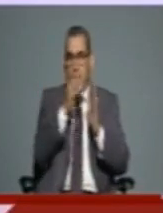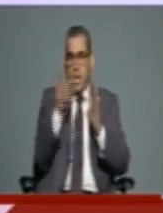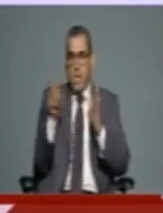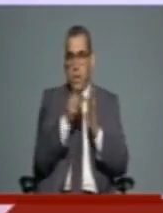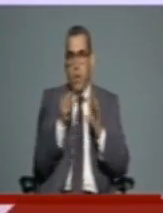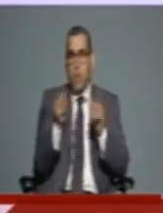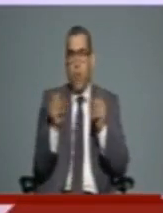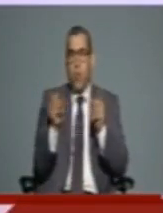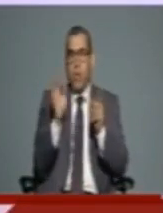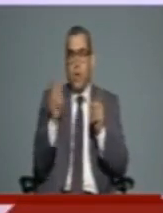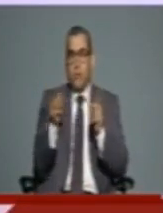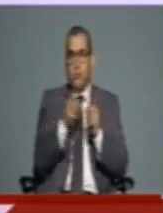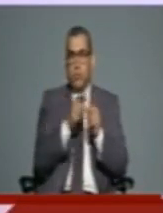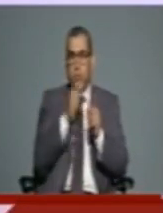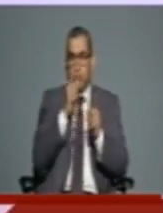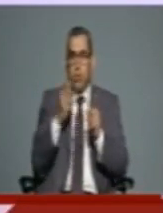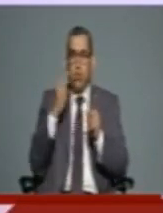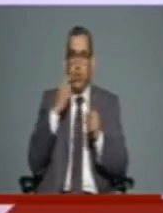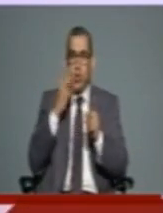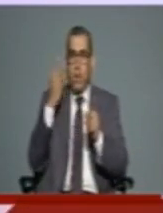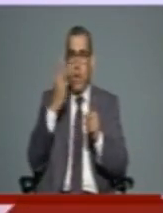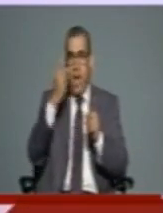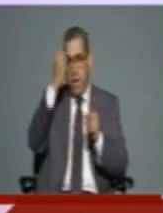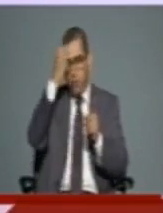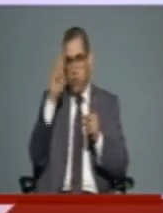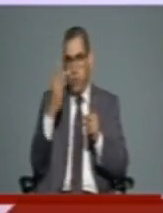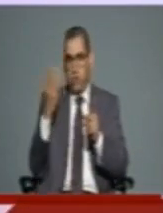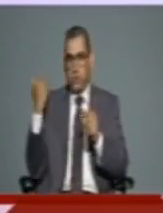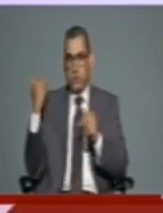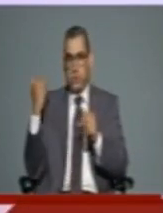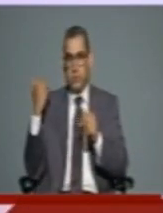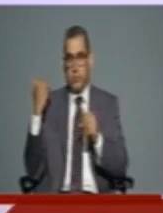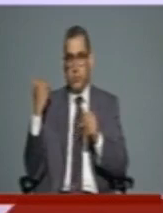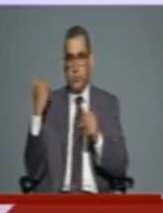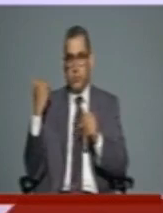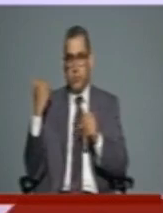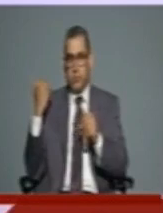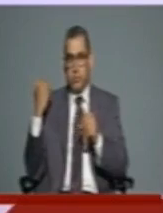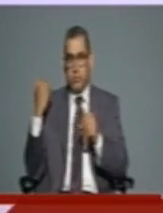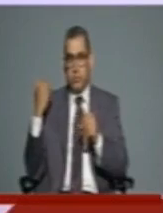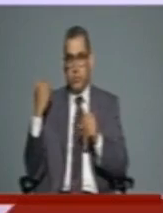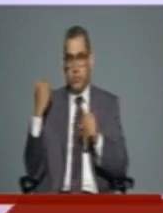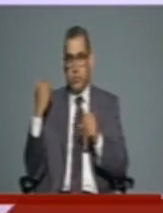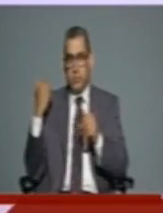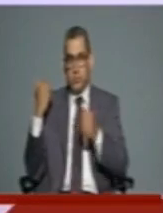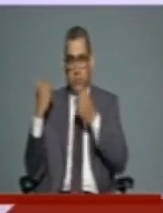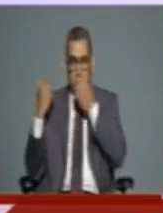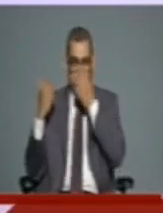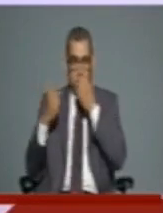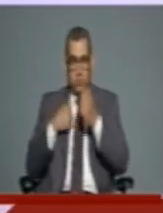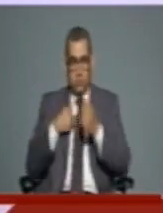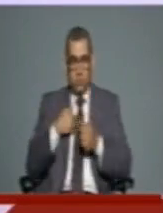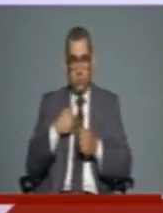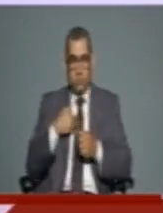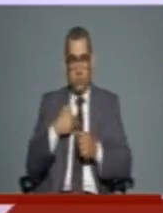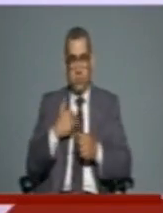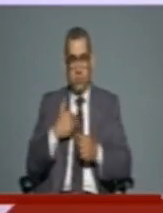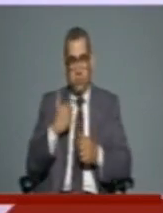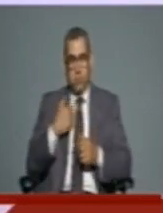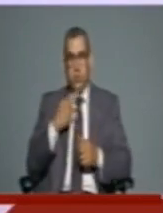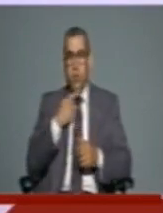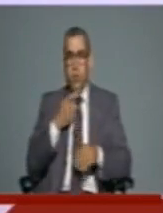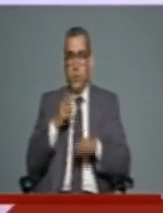ده في السكر في 2017، انما انا عن نفسي ما احبش انها تكون